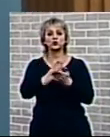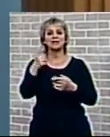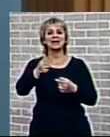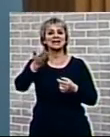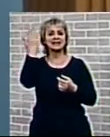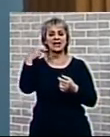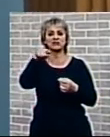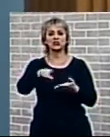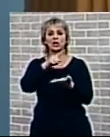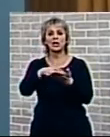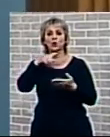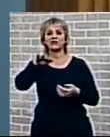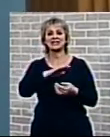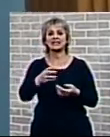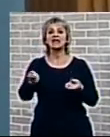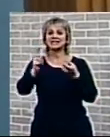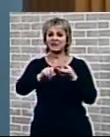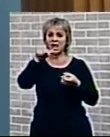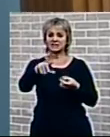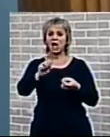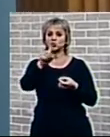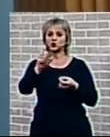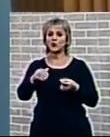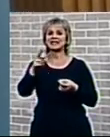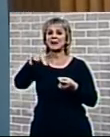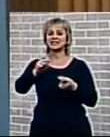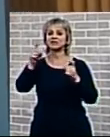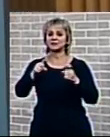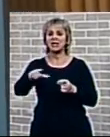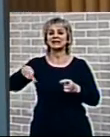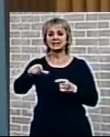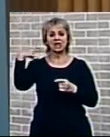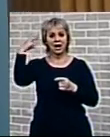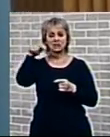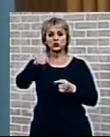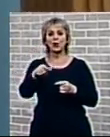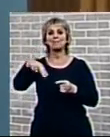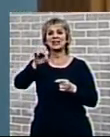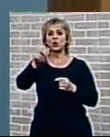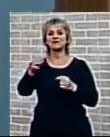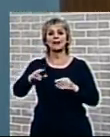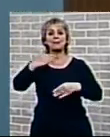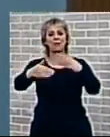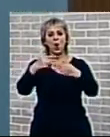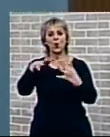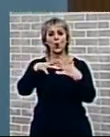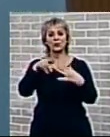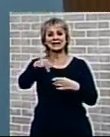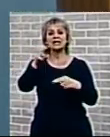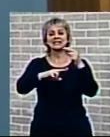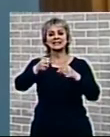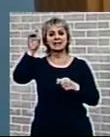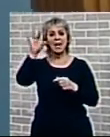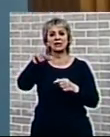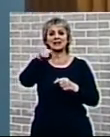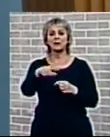из древнейших городов России, связанный с азовским осадным сидением донских казаков, с петровскими походами, строительством